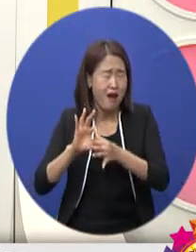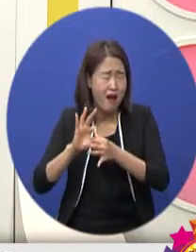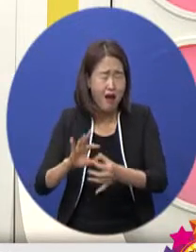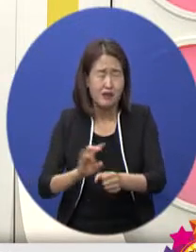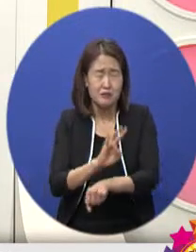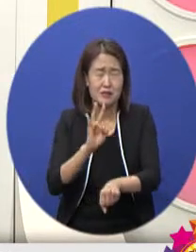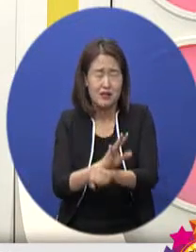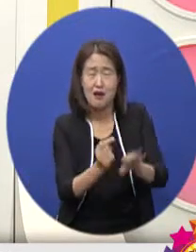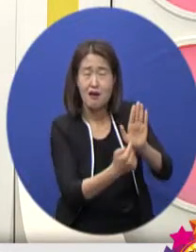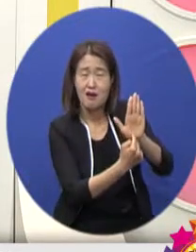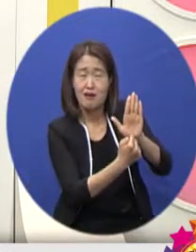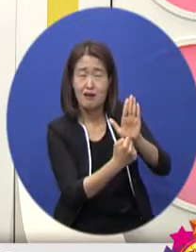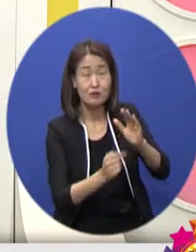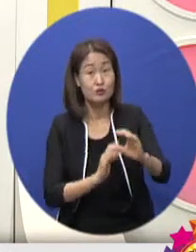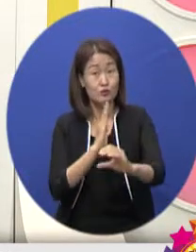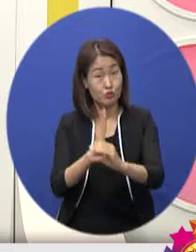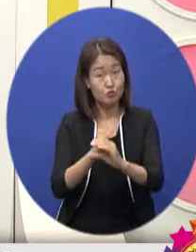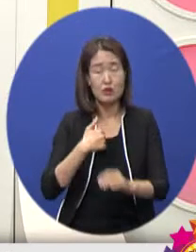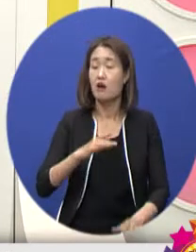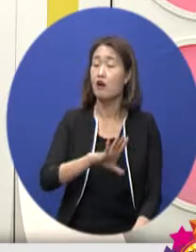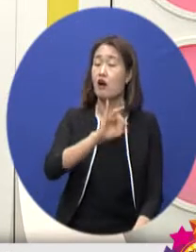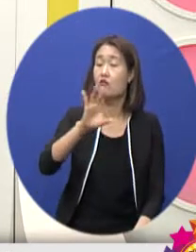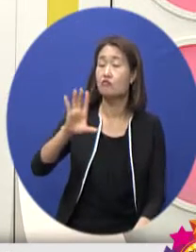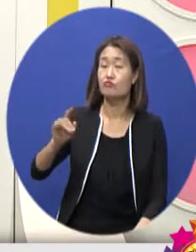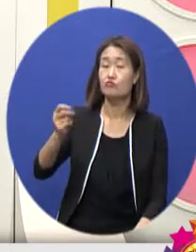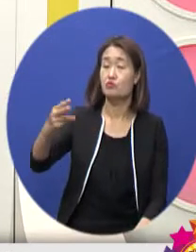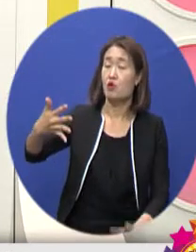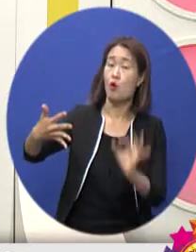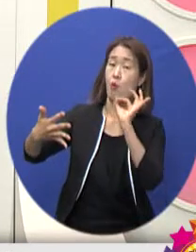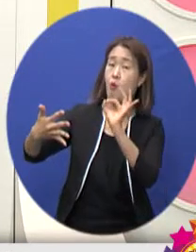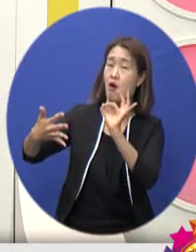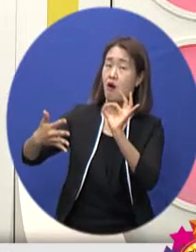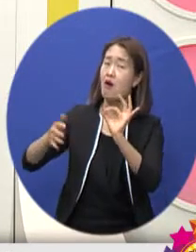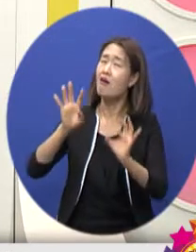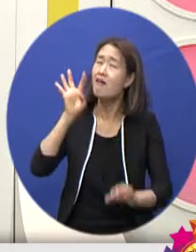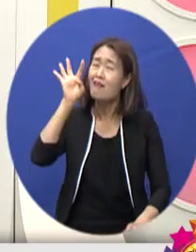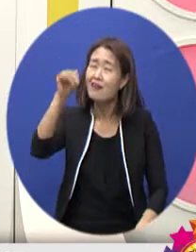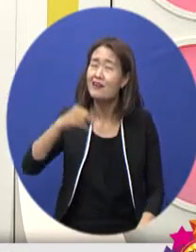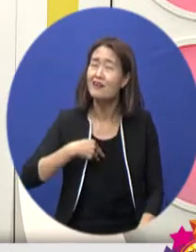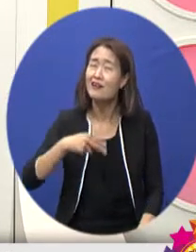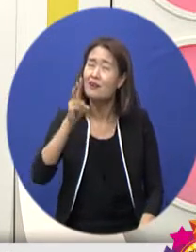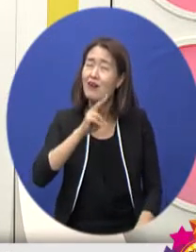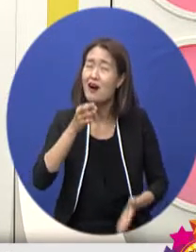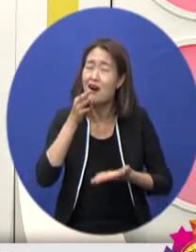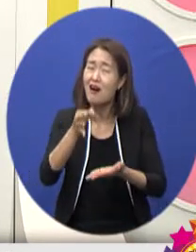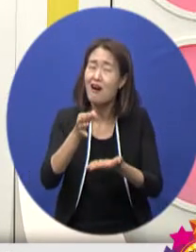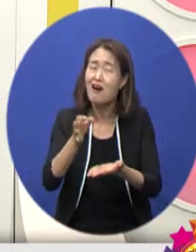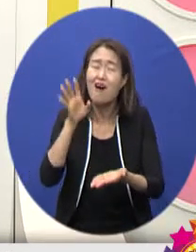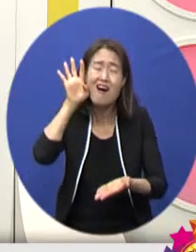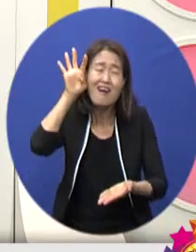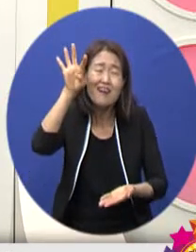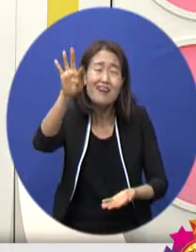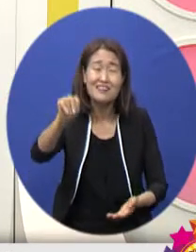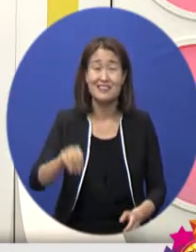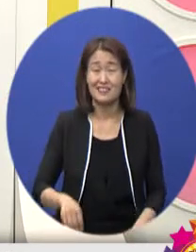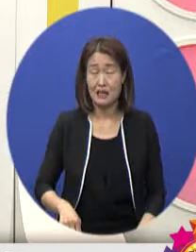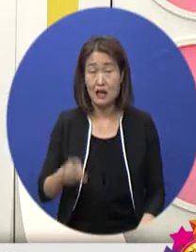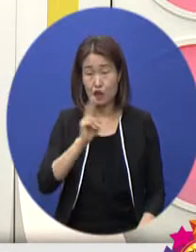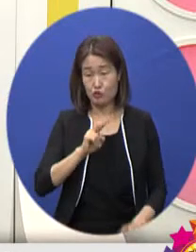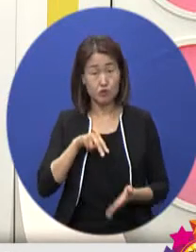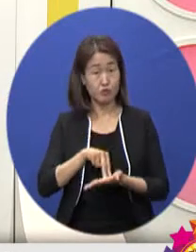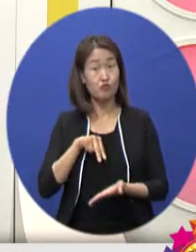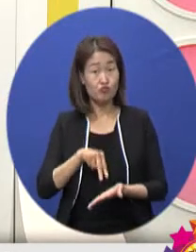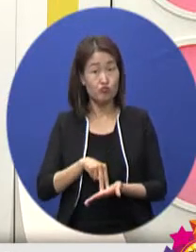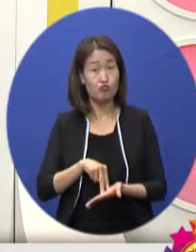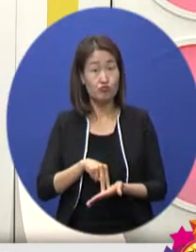있잖아요. 저도 가끔 이렇게 시청을 하면서 언제나 제 노래가 이렇게 좀 많이 불려질까 하는 가수로서의